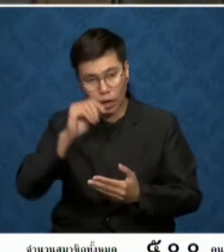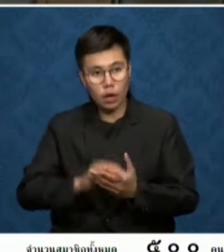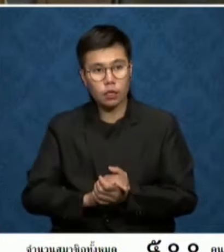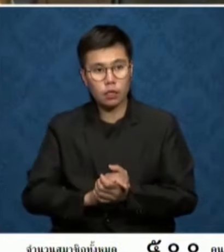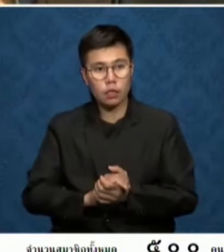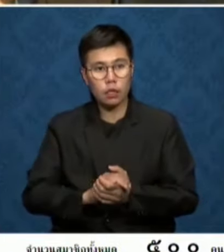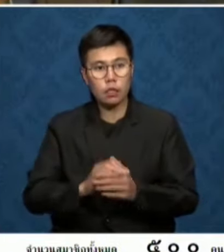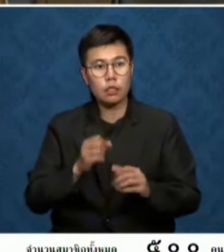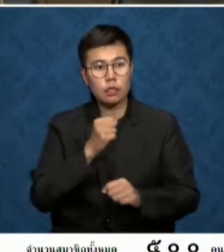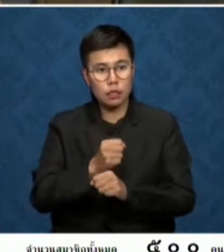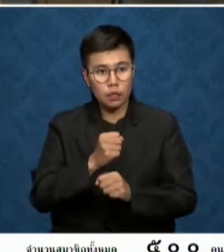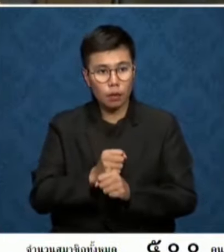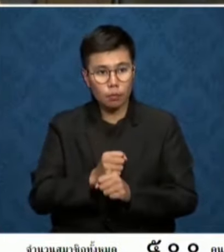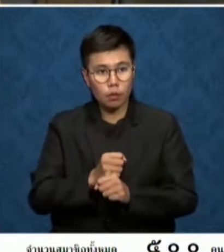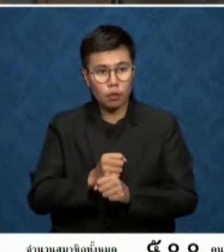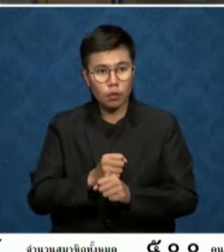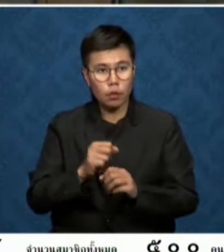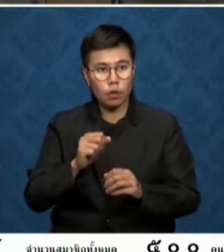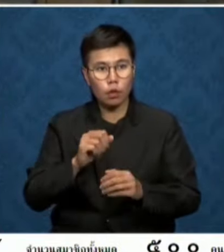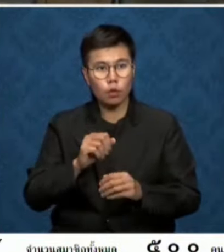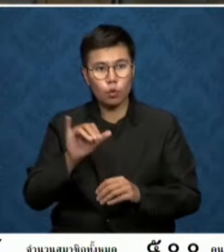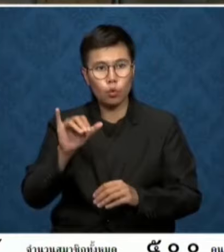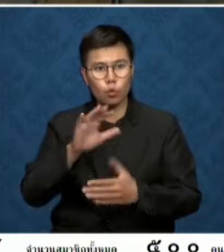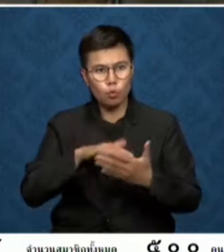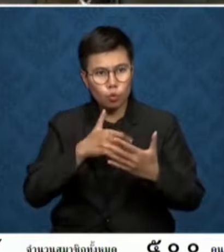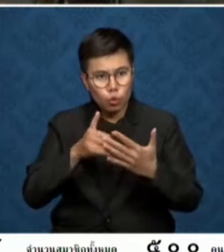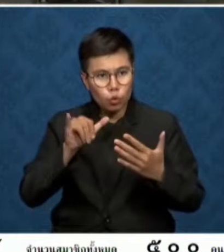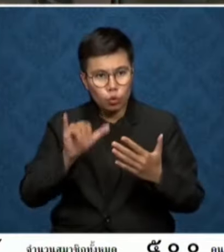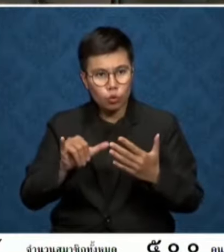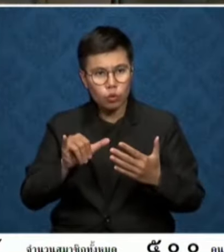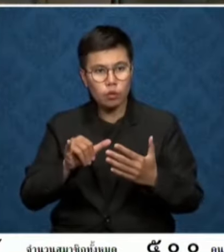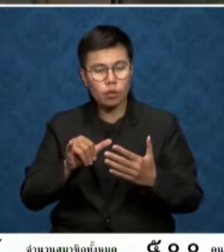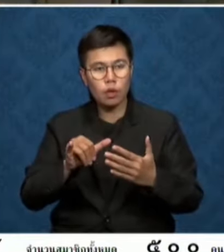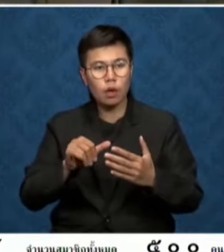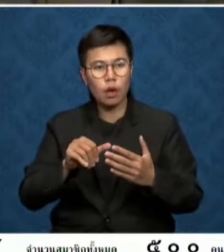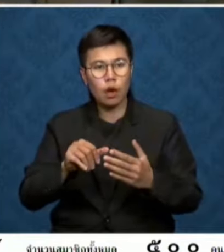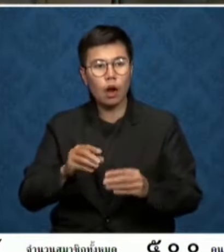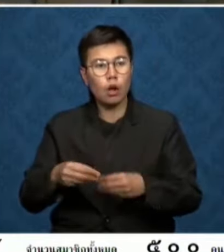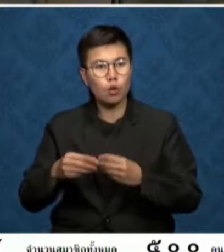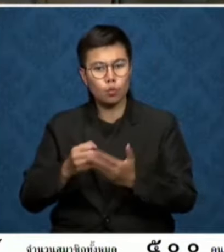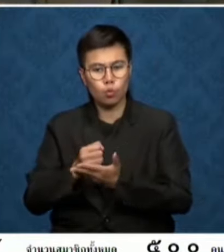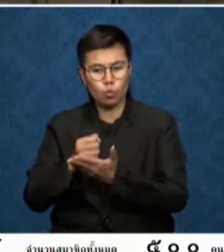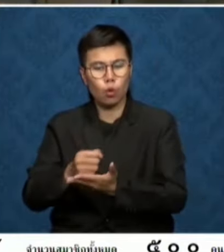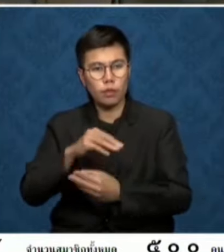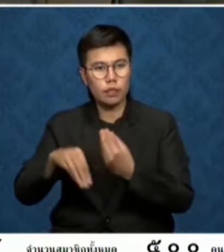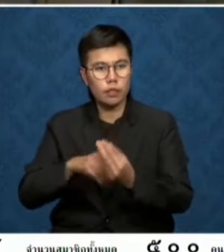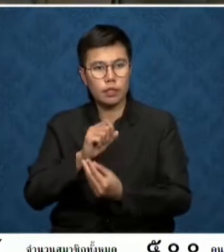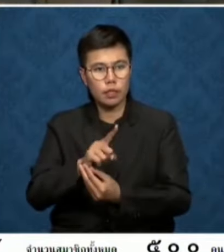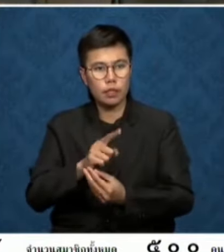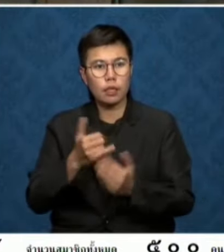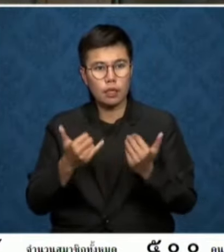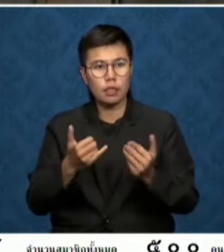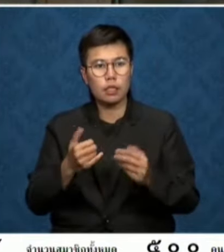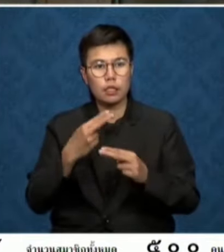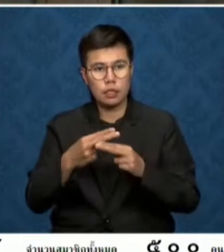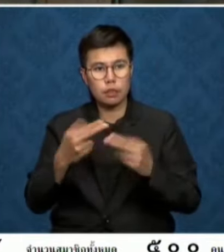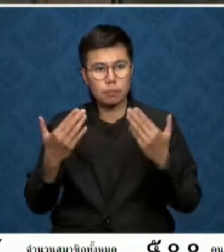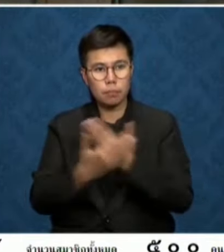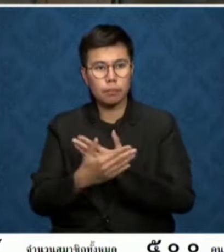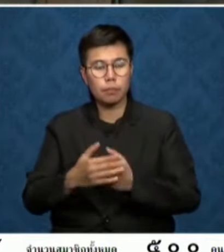และจัดทำยุทธศาสตร์เพื่อเศรษฐกิจนะครับเป็นระเบียงเศรษฐกิจไทยนี่เขาเปลี่ยนชื่อแล้วนะครับ